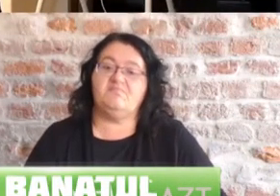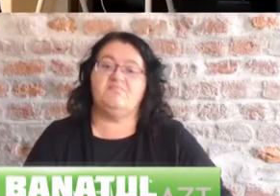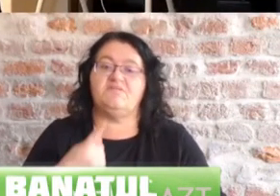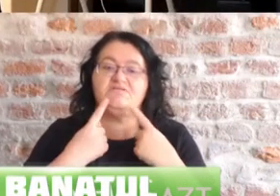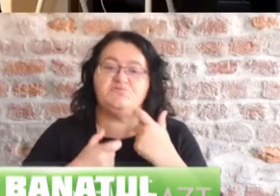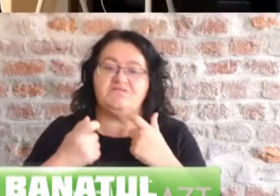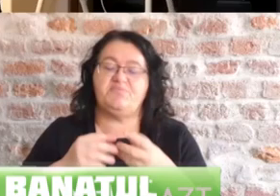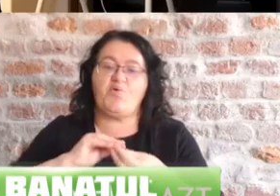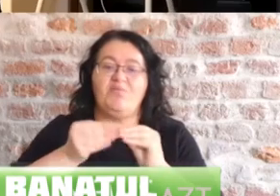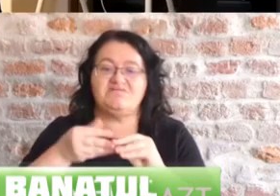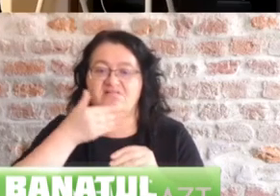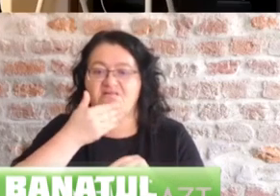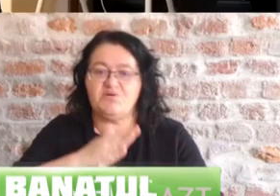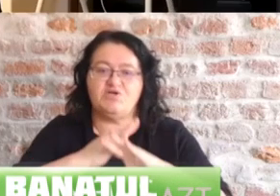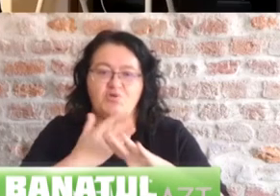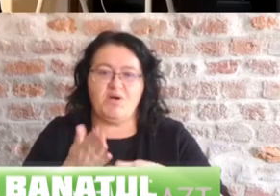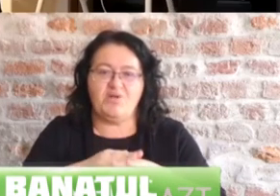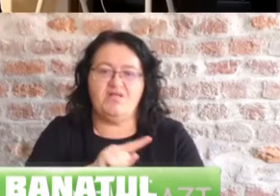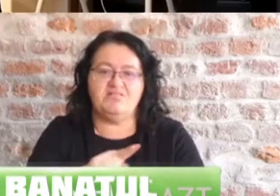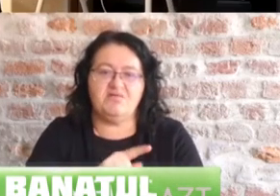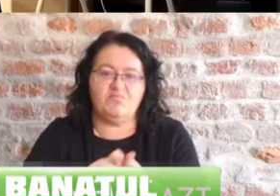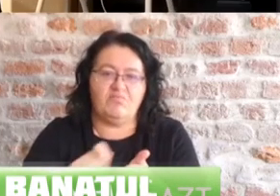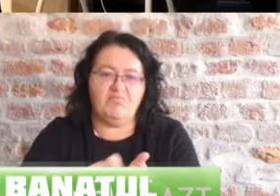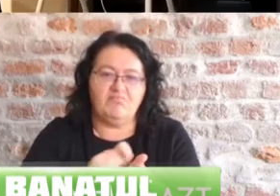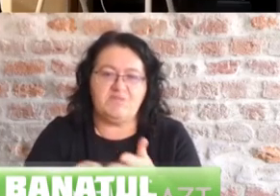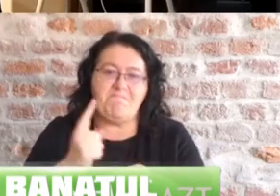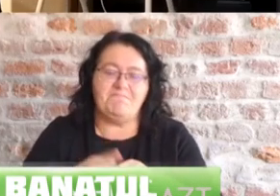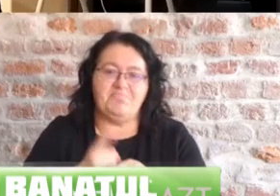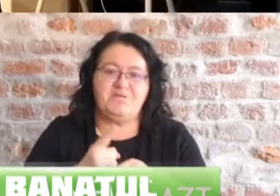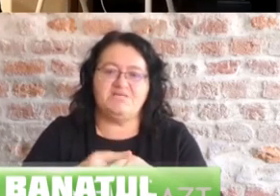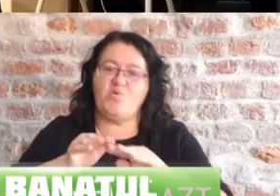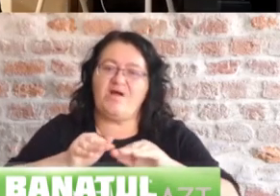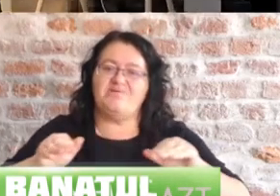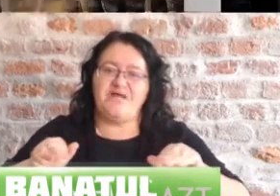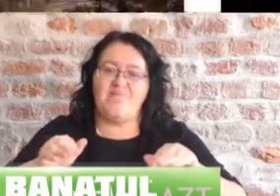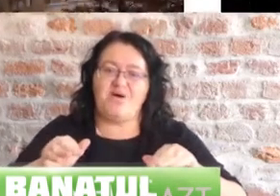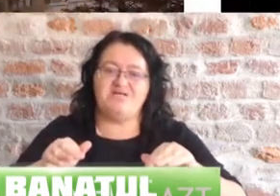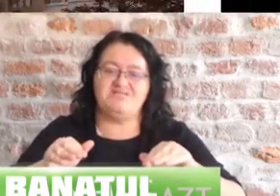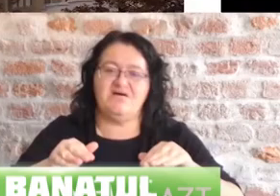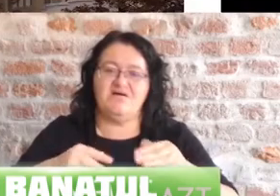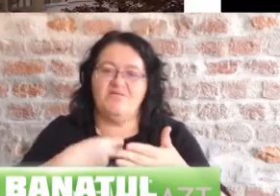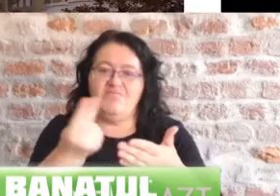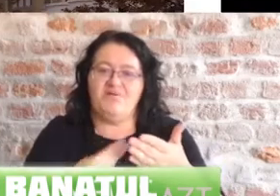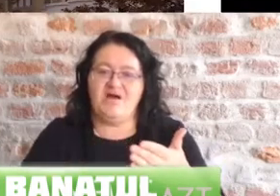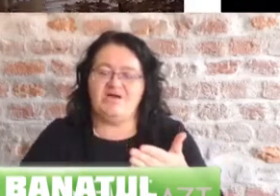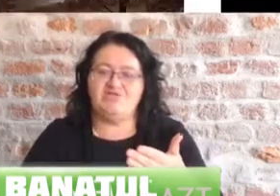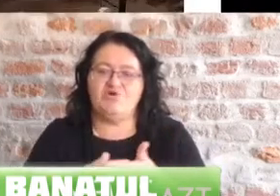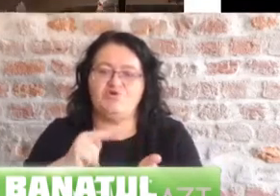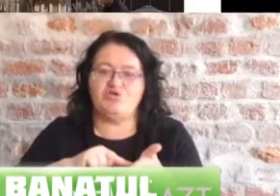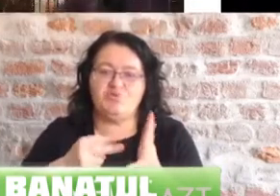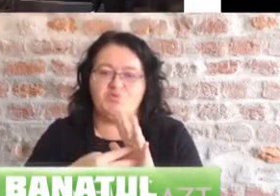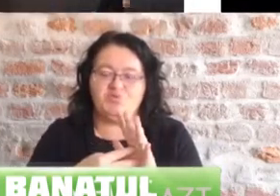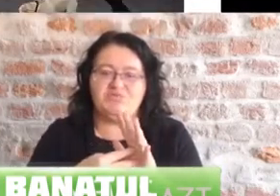mai mult ajutor. Din păcate, am pierdut foarte mult timp cu redactarea pieselor care au stat la baza planșelor și, de fapt, a